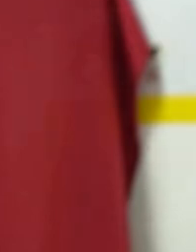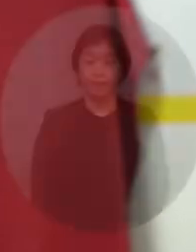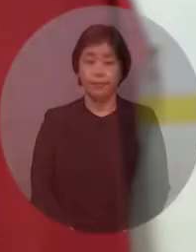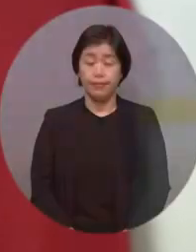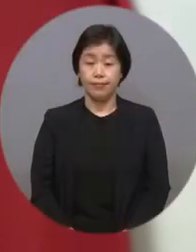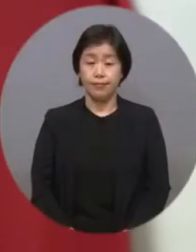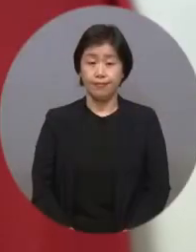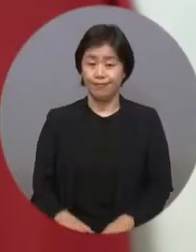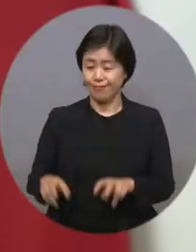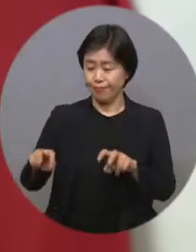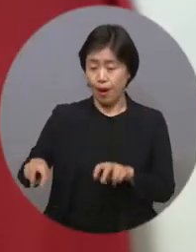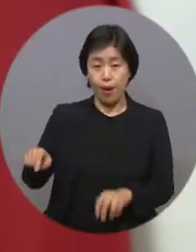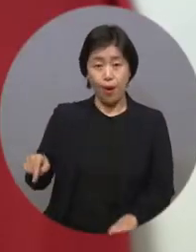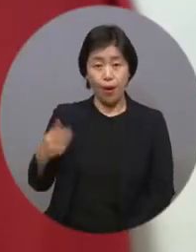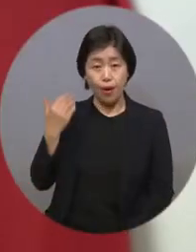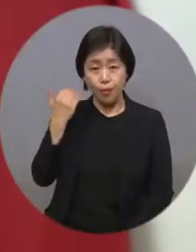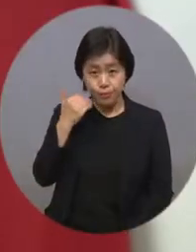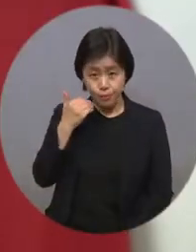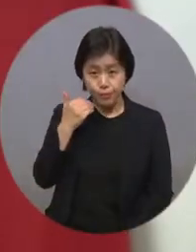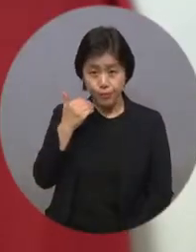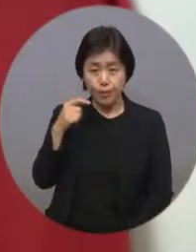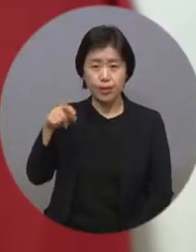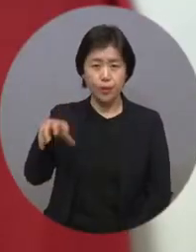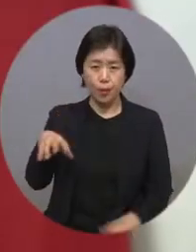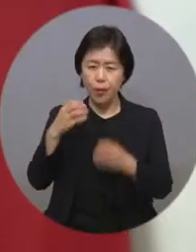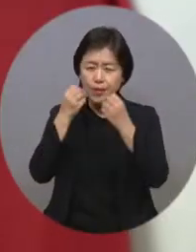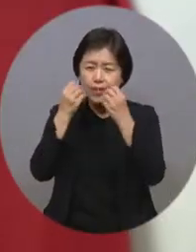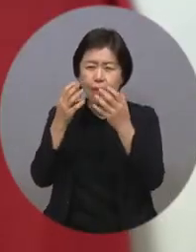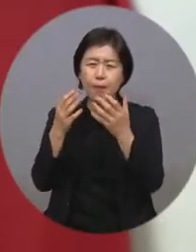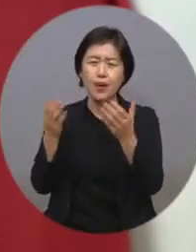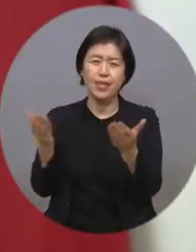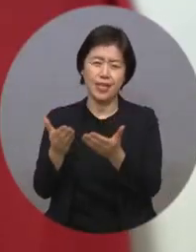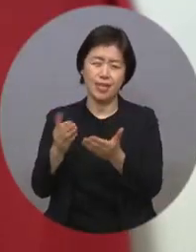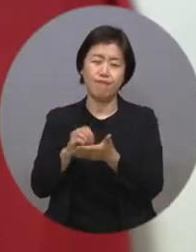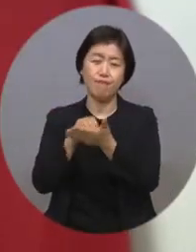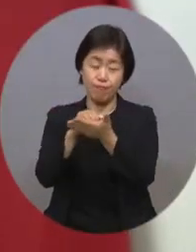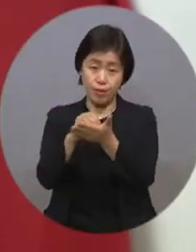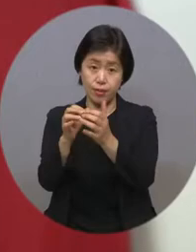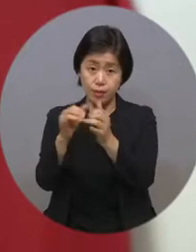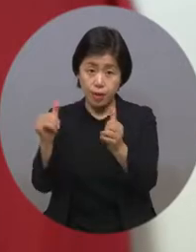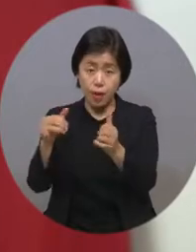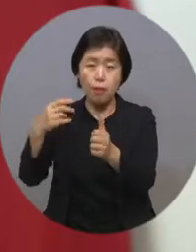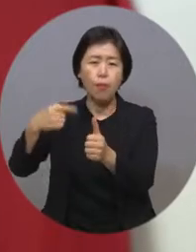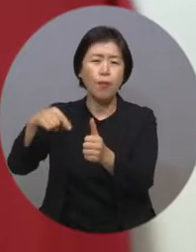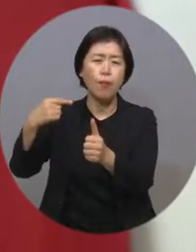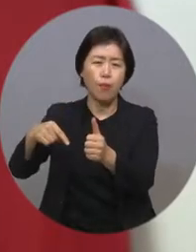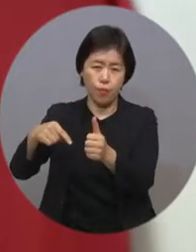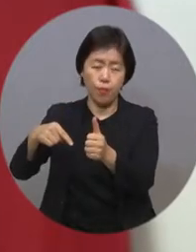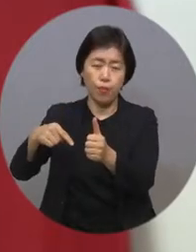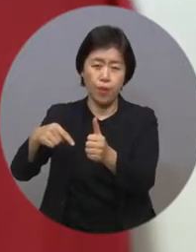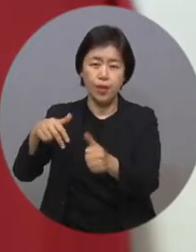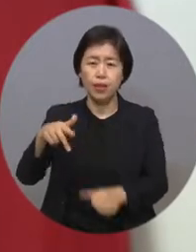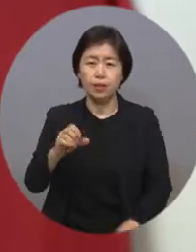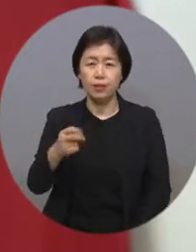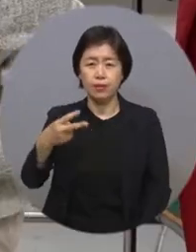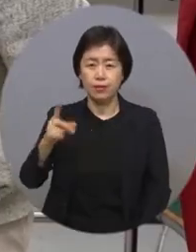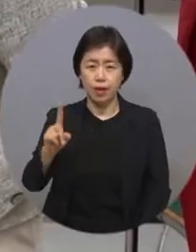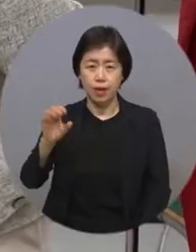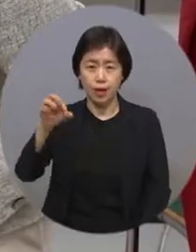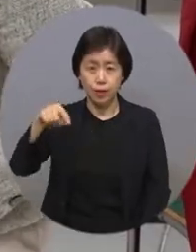네, 지금 제 옆에는 캐논코리아 주식회사 신입사원분들 교육을 담당하고 계신 정다운 대리님을